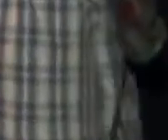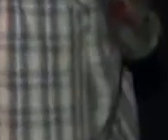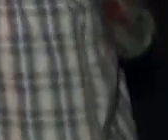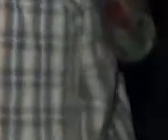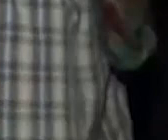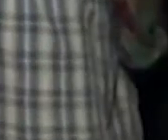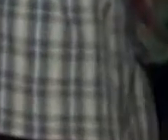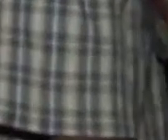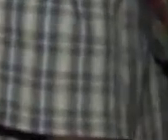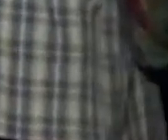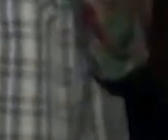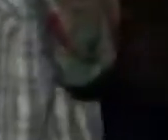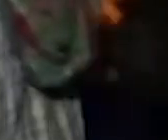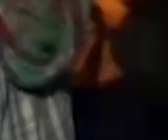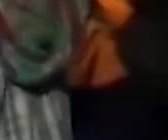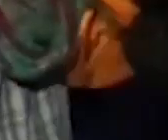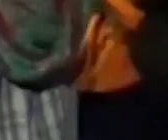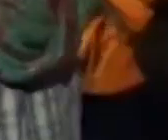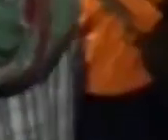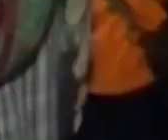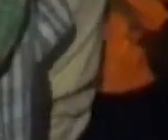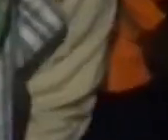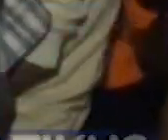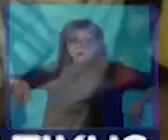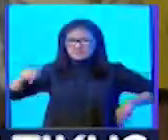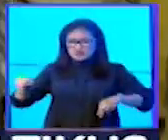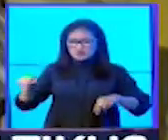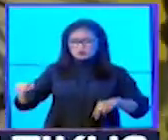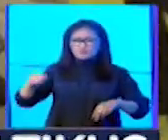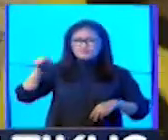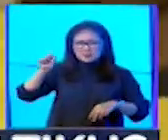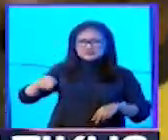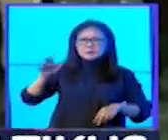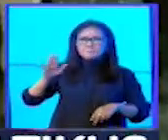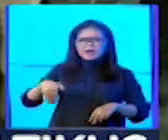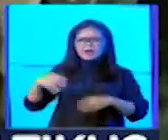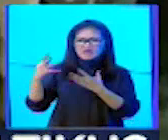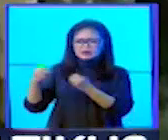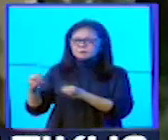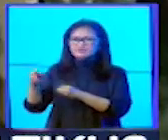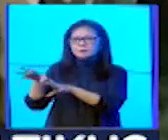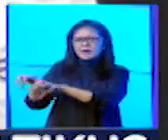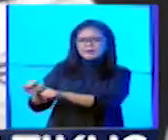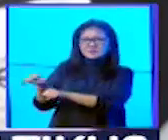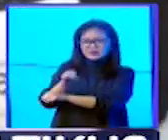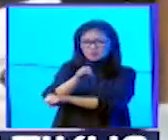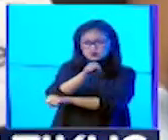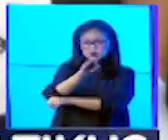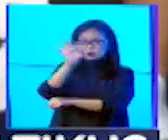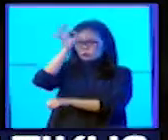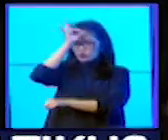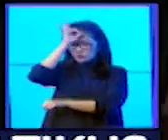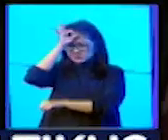sawahnya di desa Kedung Putri kecamatan Paron Ngawi Jawa Timur polisi pun menggelar olah TKP di lokasi dan menyita kawat